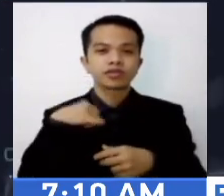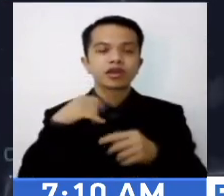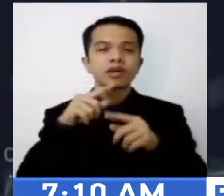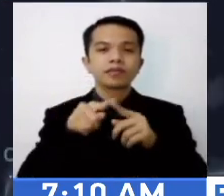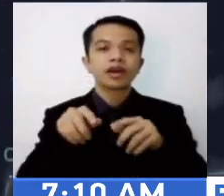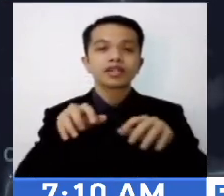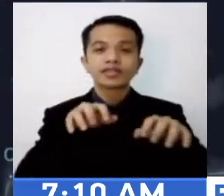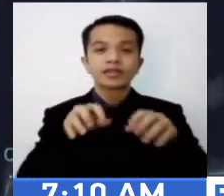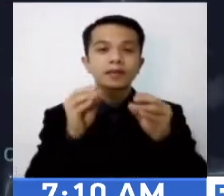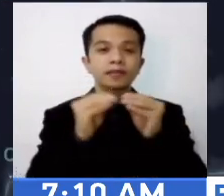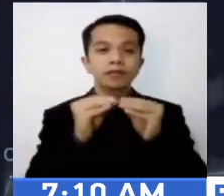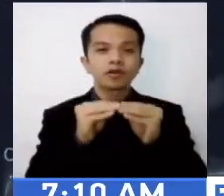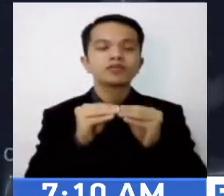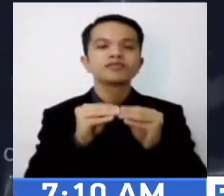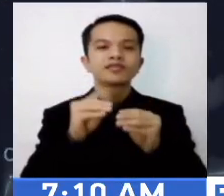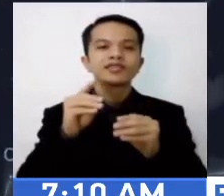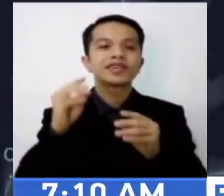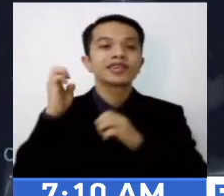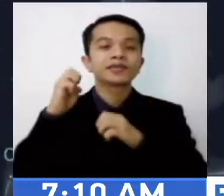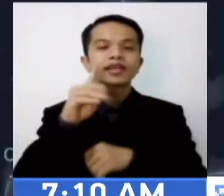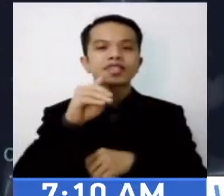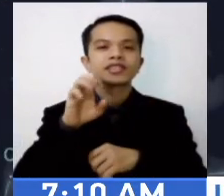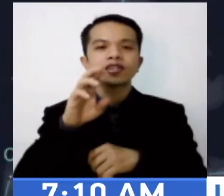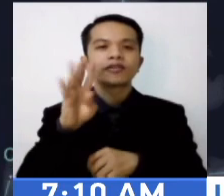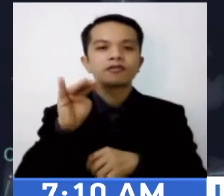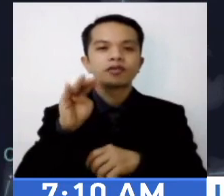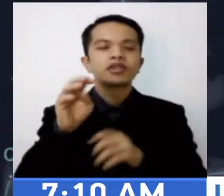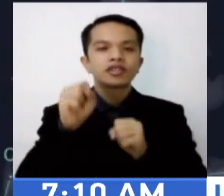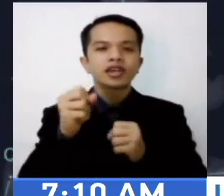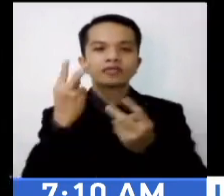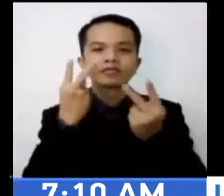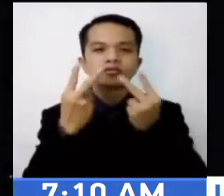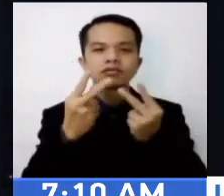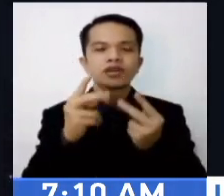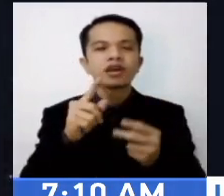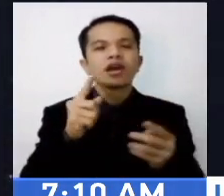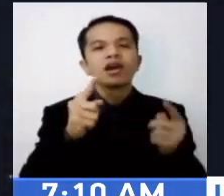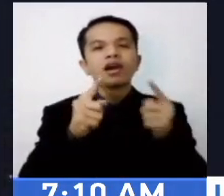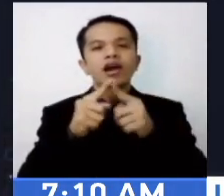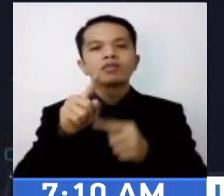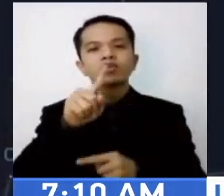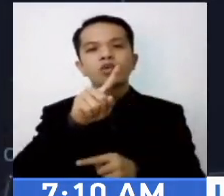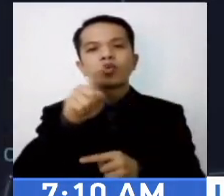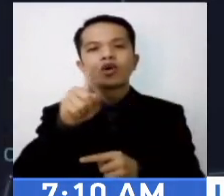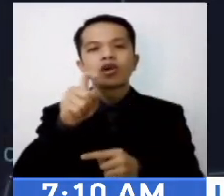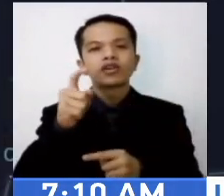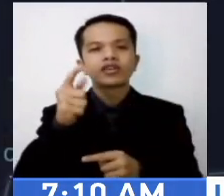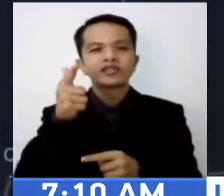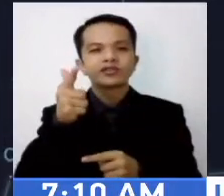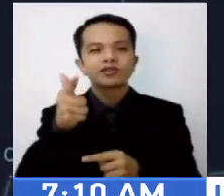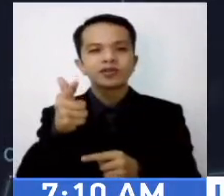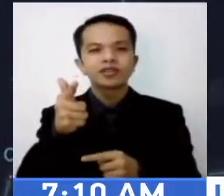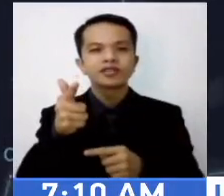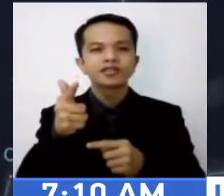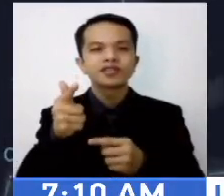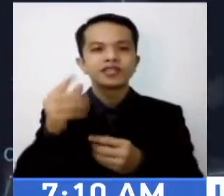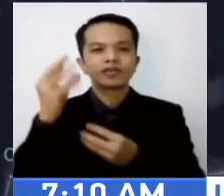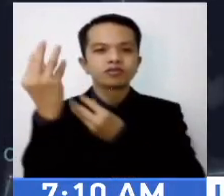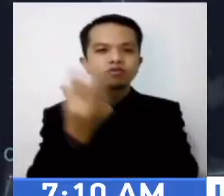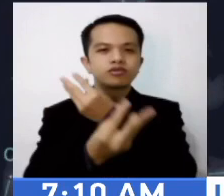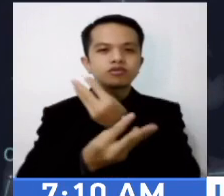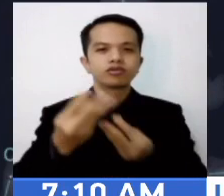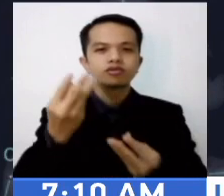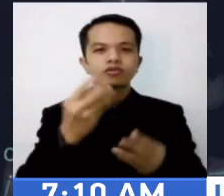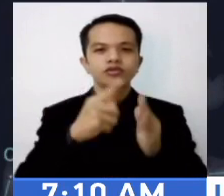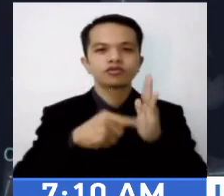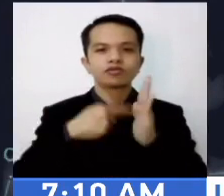14 kung kailan maaaring makakita ng hanggang 120 meteors o bulalakaw kada oras. Matatapos ang Geminid